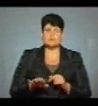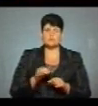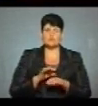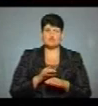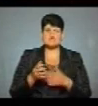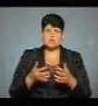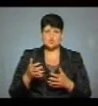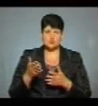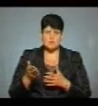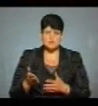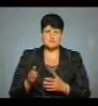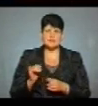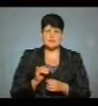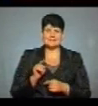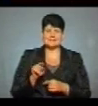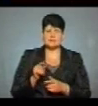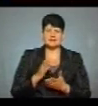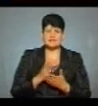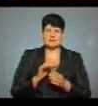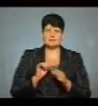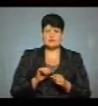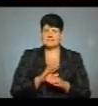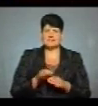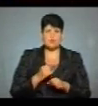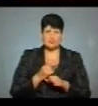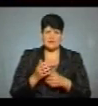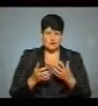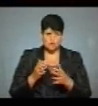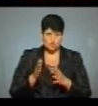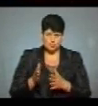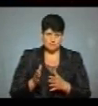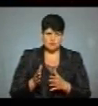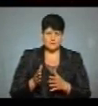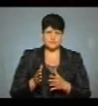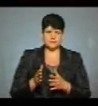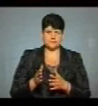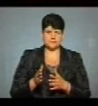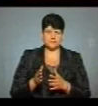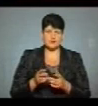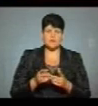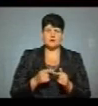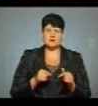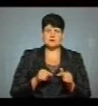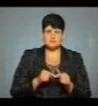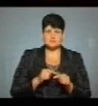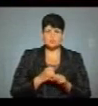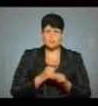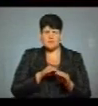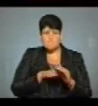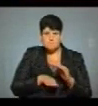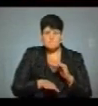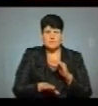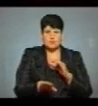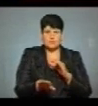розкопки. І там, де є можливість не робити розкопок, підрядники проводять прокол під